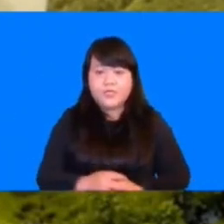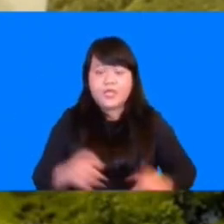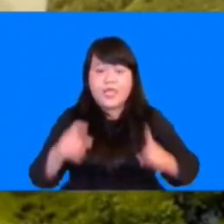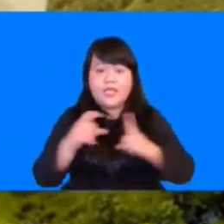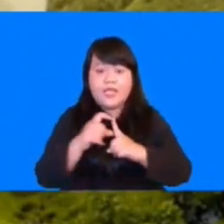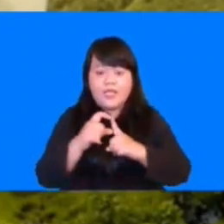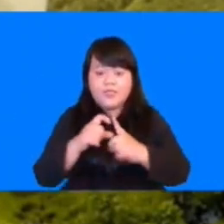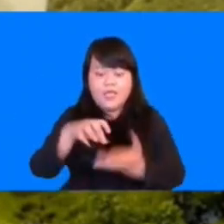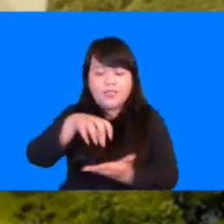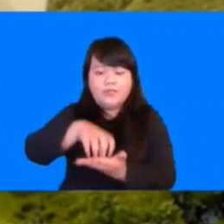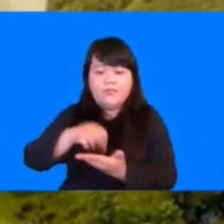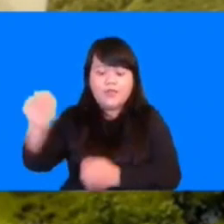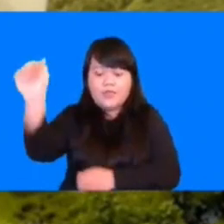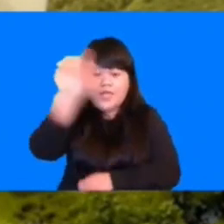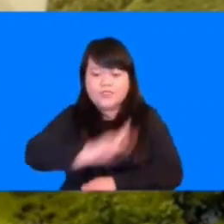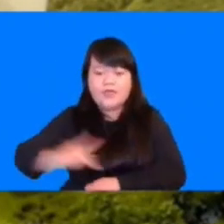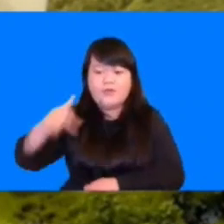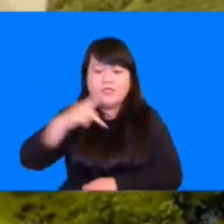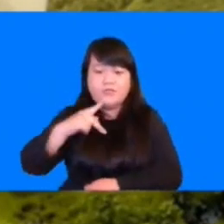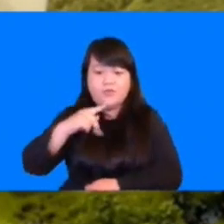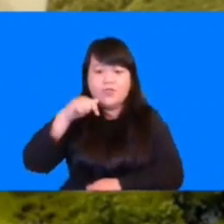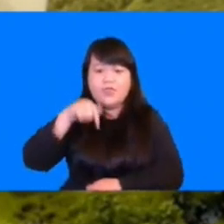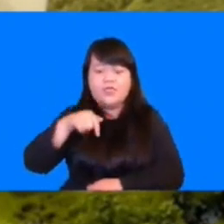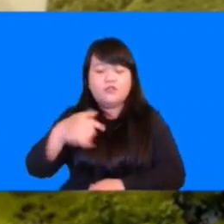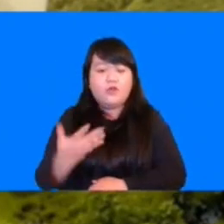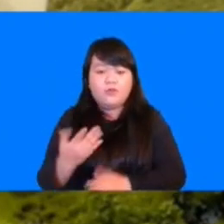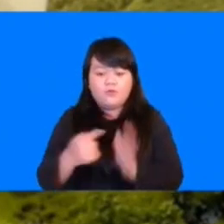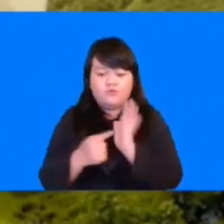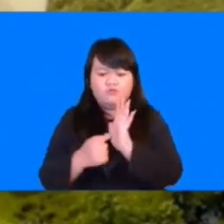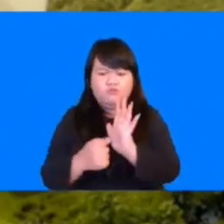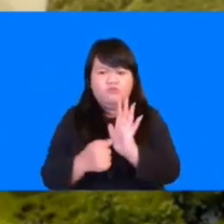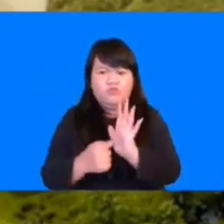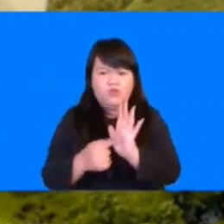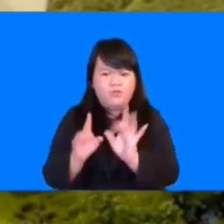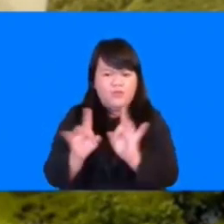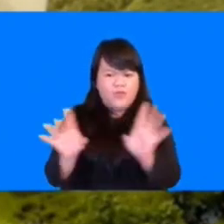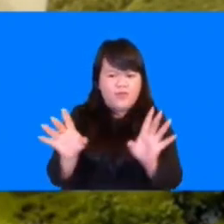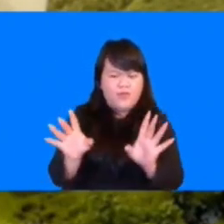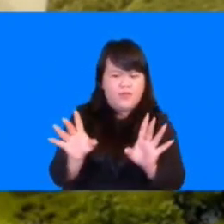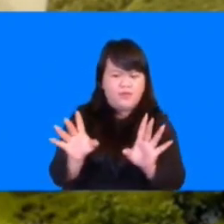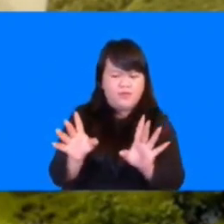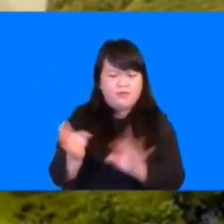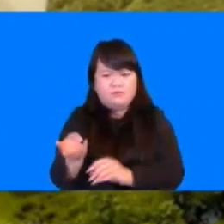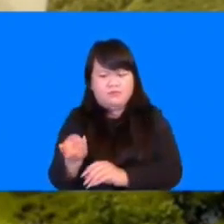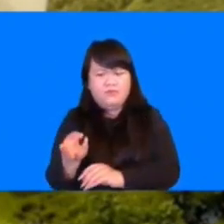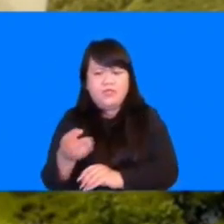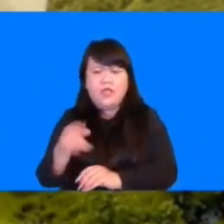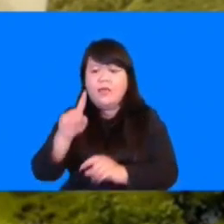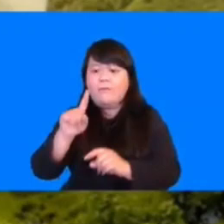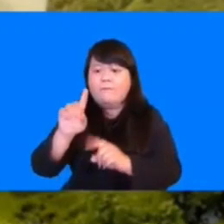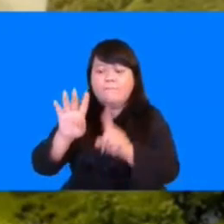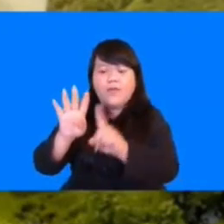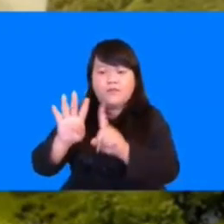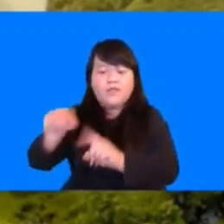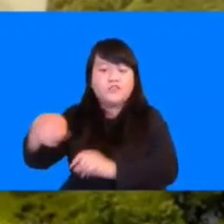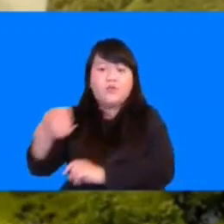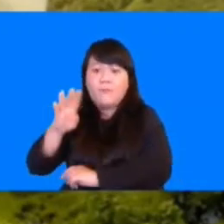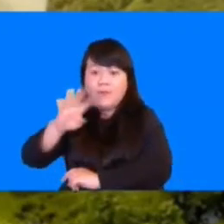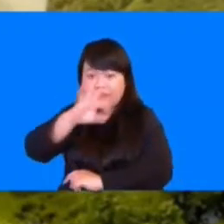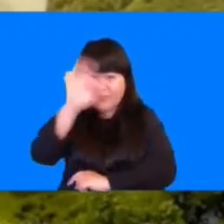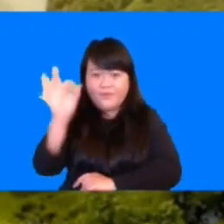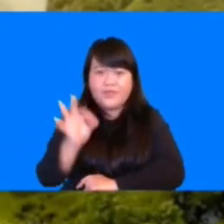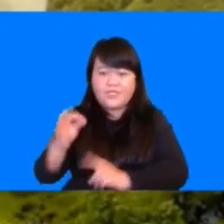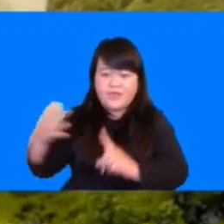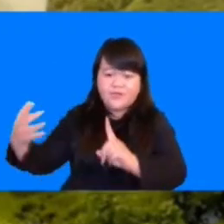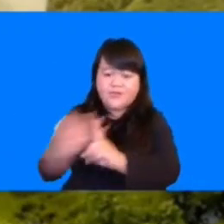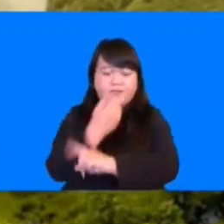kawasan Asia Pasifik menunjukkan hal yang tidak jauh berbeda, hanya 14,4% yang